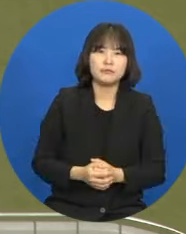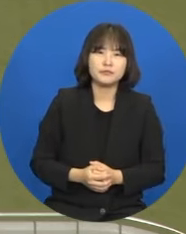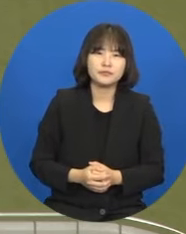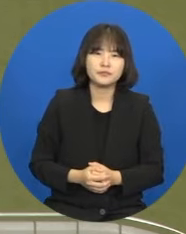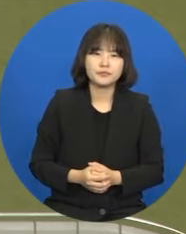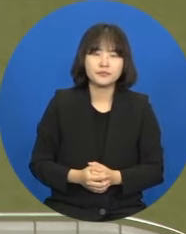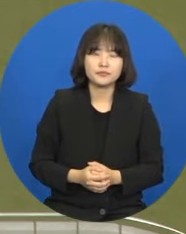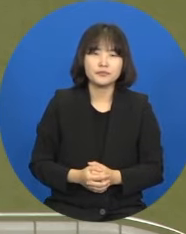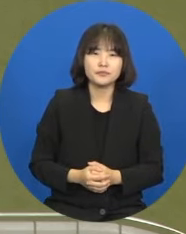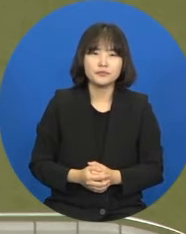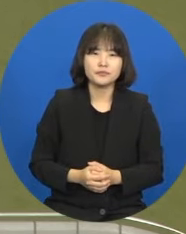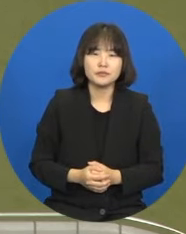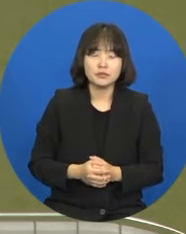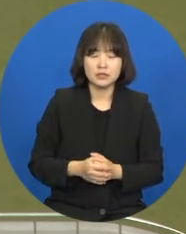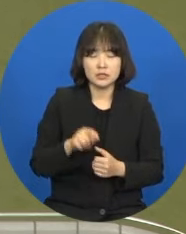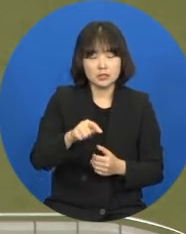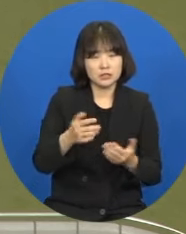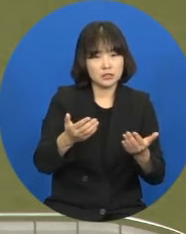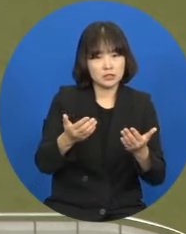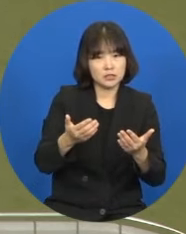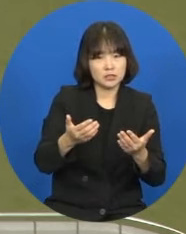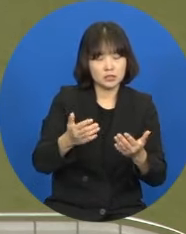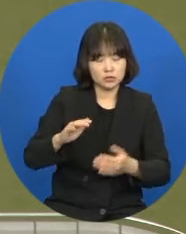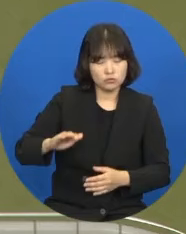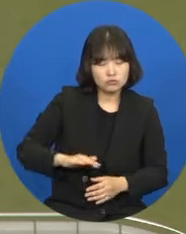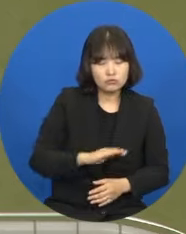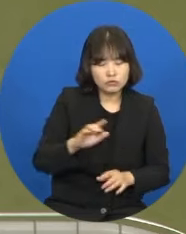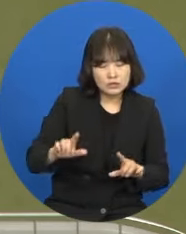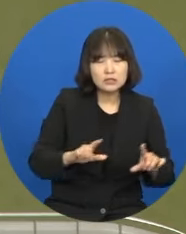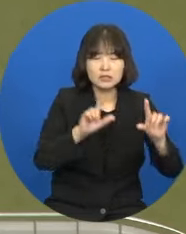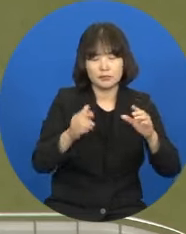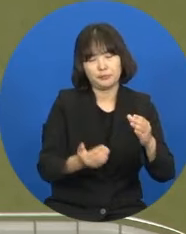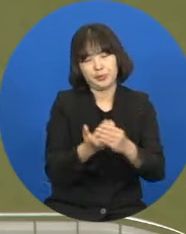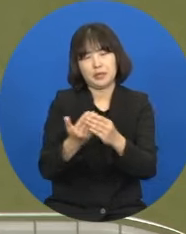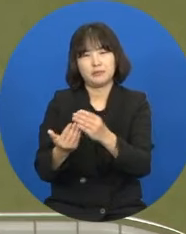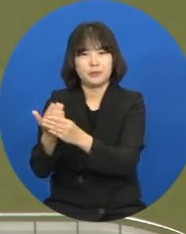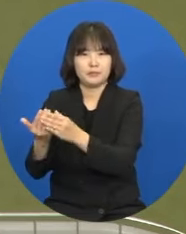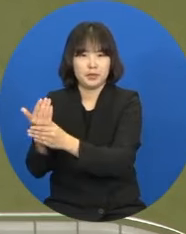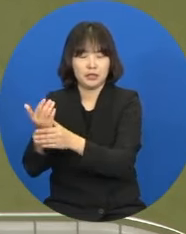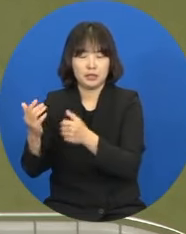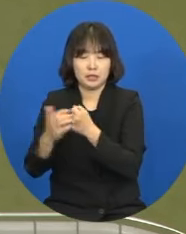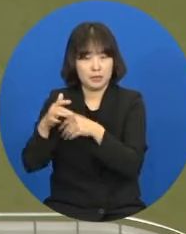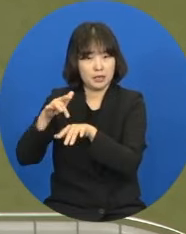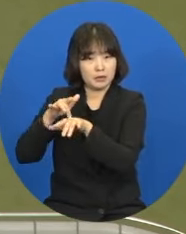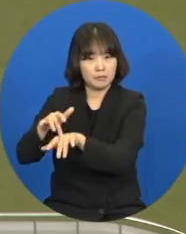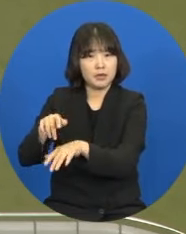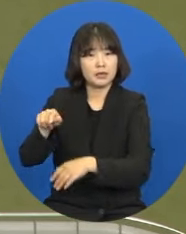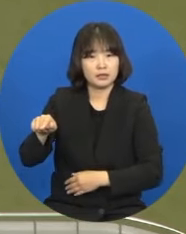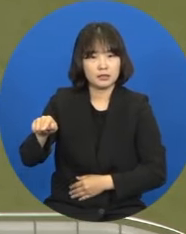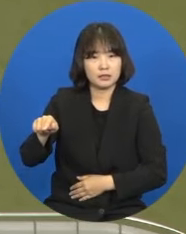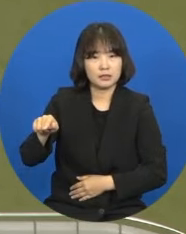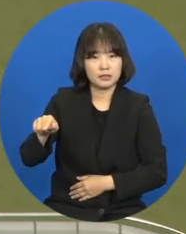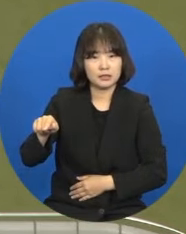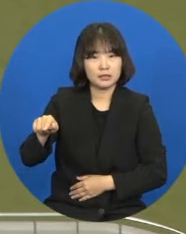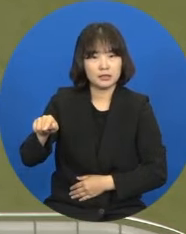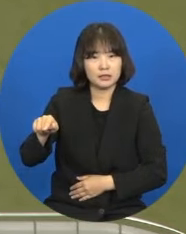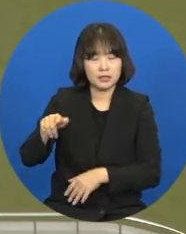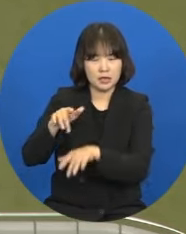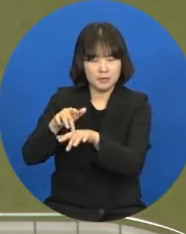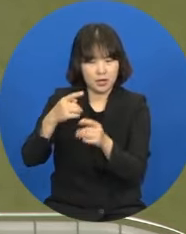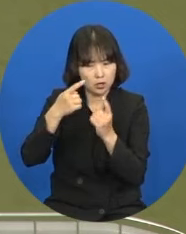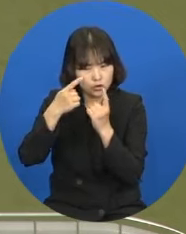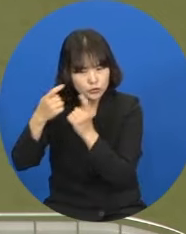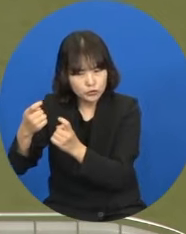갈라지던 거예요 뭐 이런 일들이 우리의 삶에도 늘 일어나기 마련이에요 그래서 마귀는 마귀의 유혹을